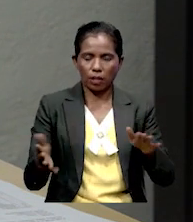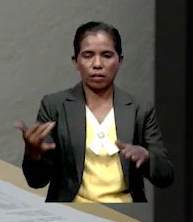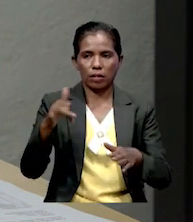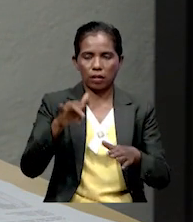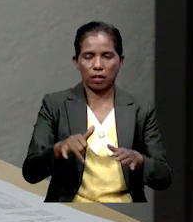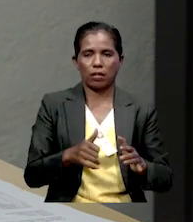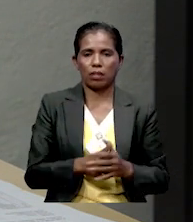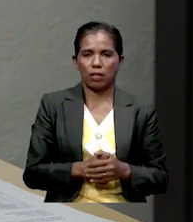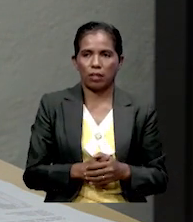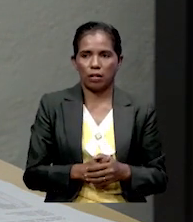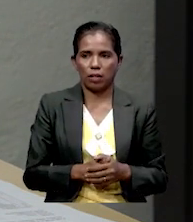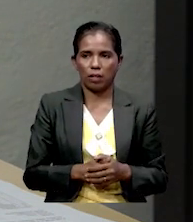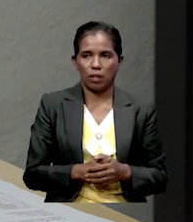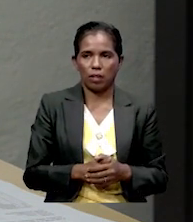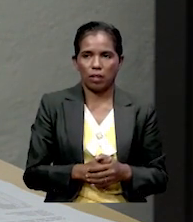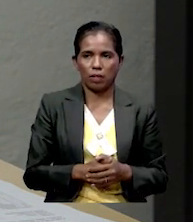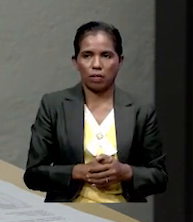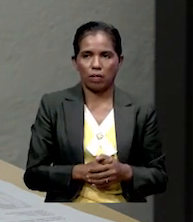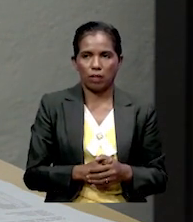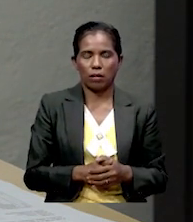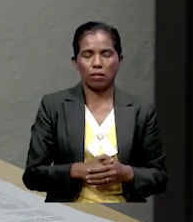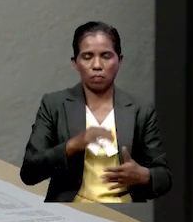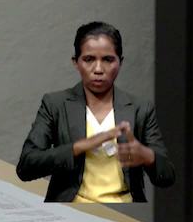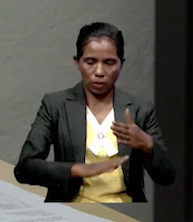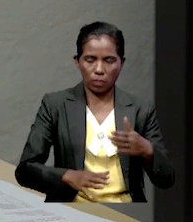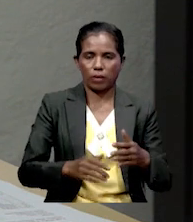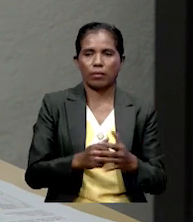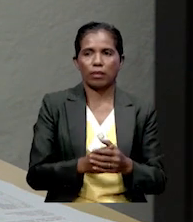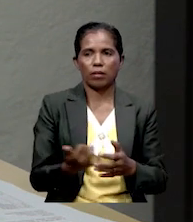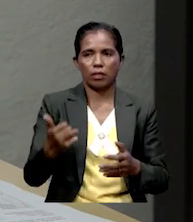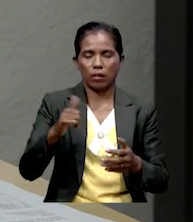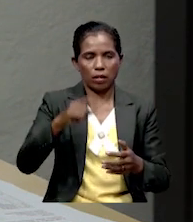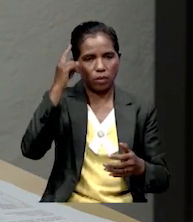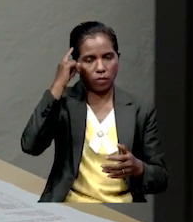ho kelainan bawaan Boris Maine, ini dia share ni ulu.